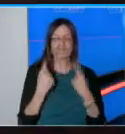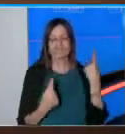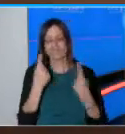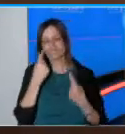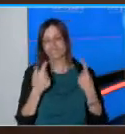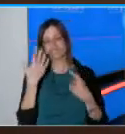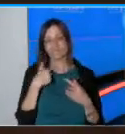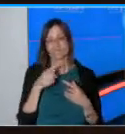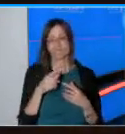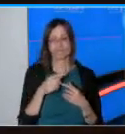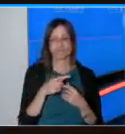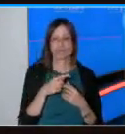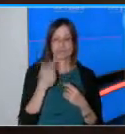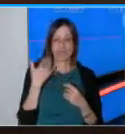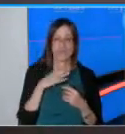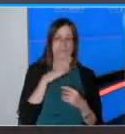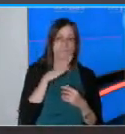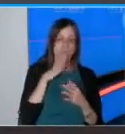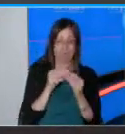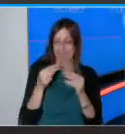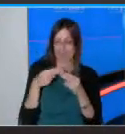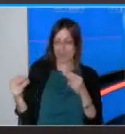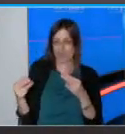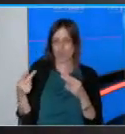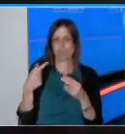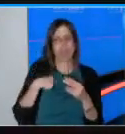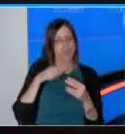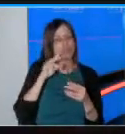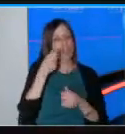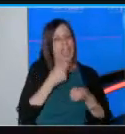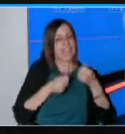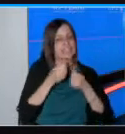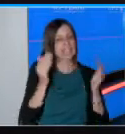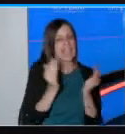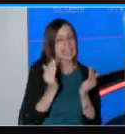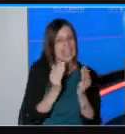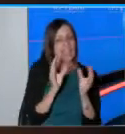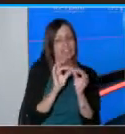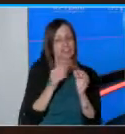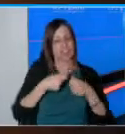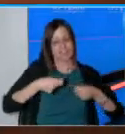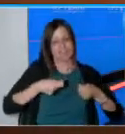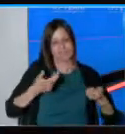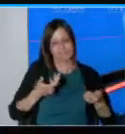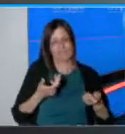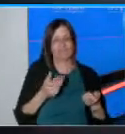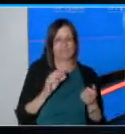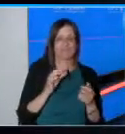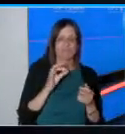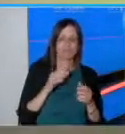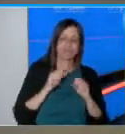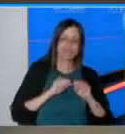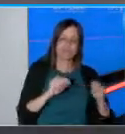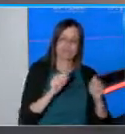לנו כזה כל מיני בעיות, כל מיני, לנו יש עסק קטן של מיני מרקט קטן, מיני